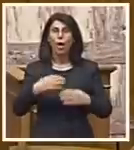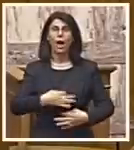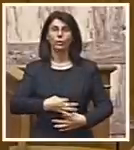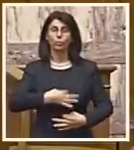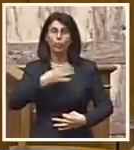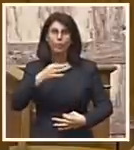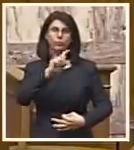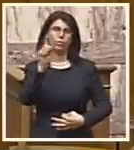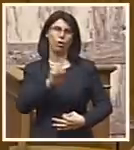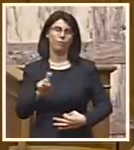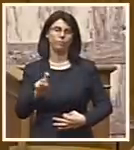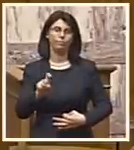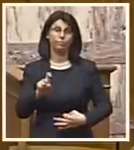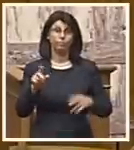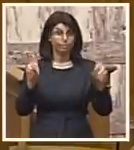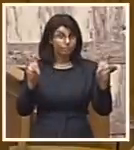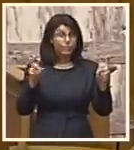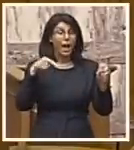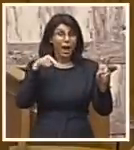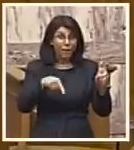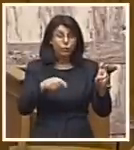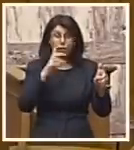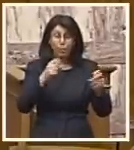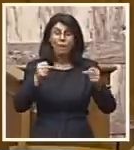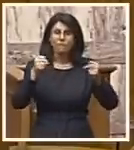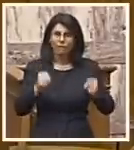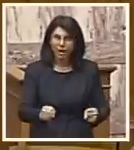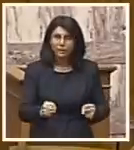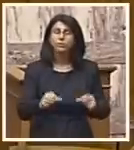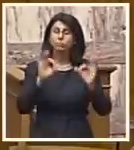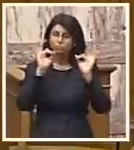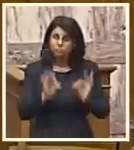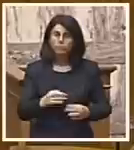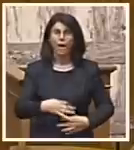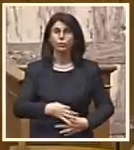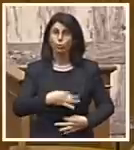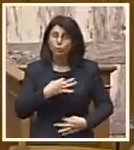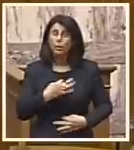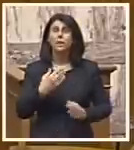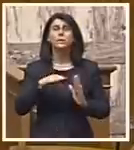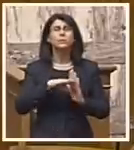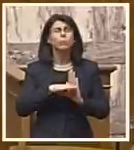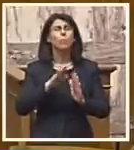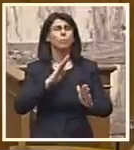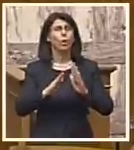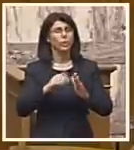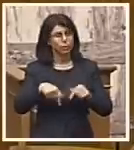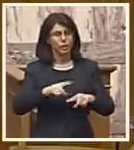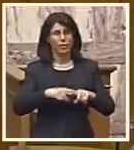τις βάσεις ενός πραγματικού και δίκαιου συστήματος πρόνοιας στη χώρα μας, που δεν υπήρχαν αυτές οι βάσεις.